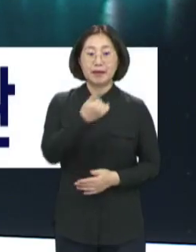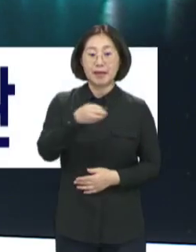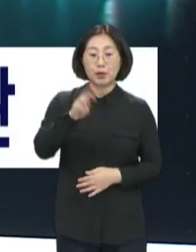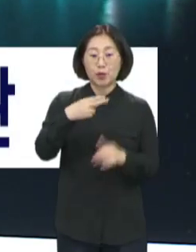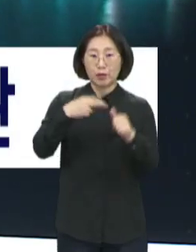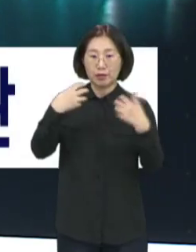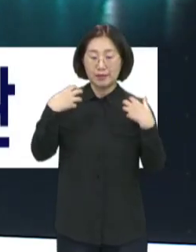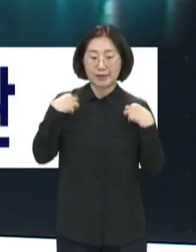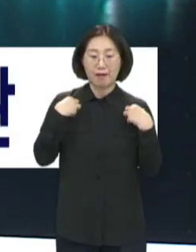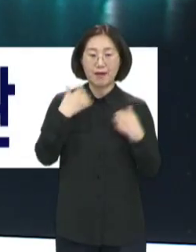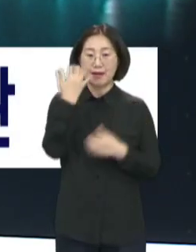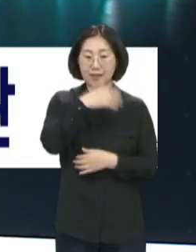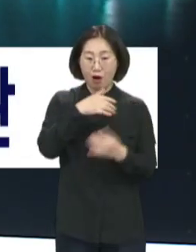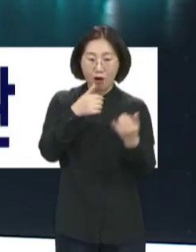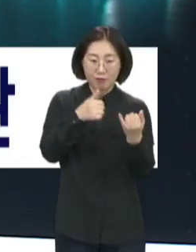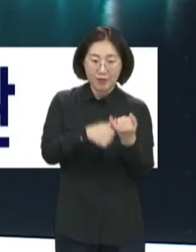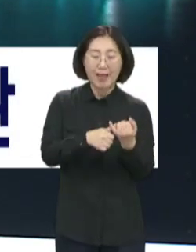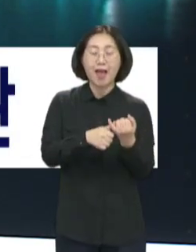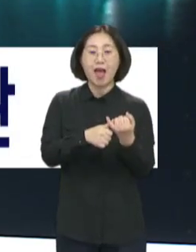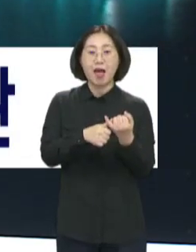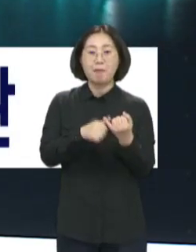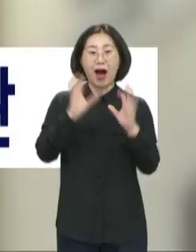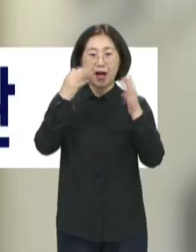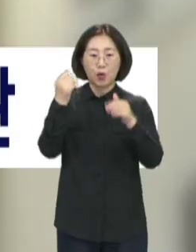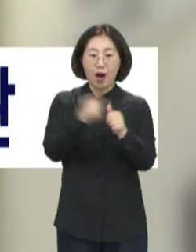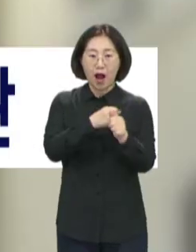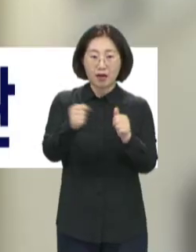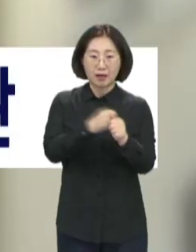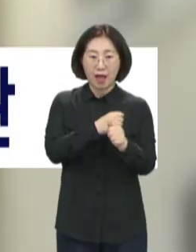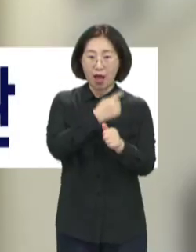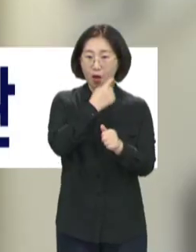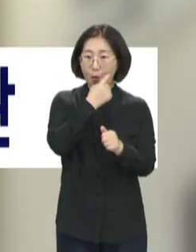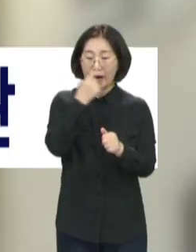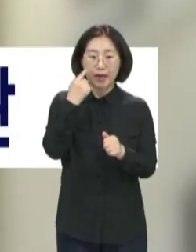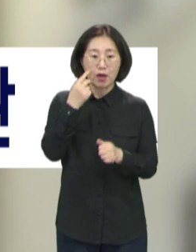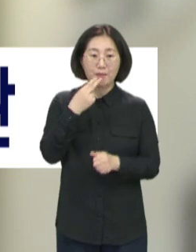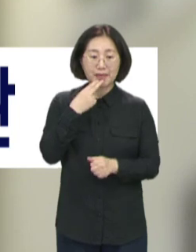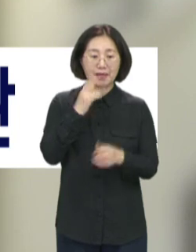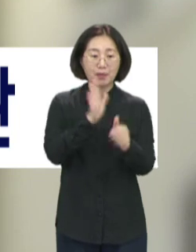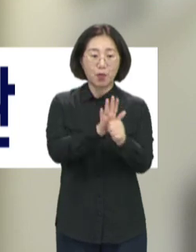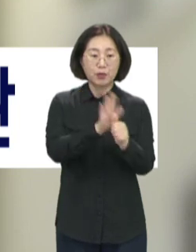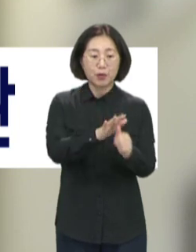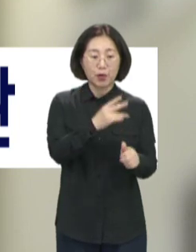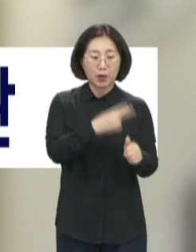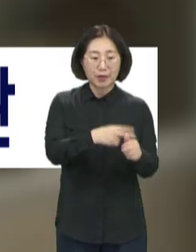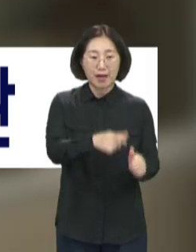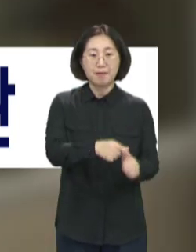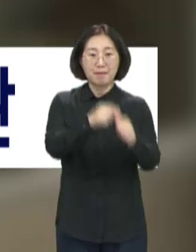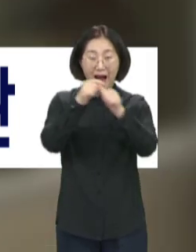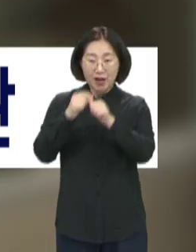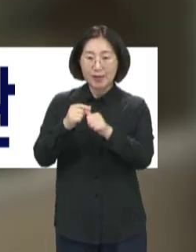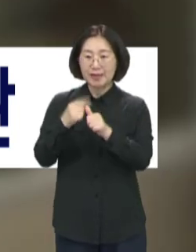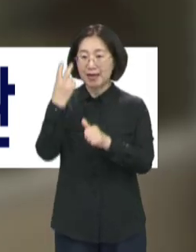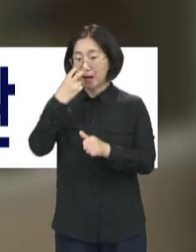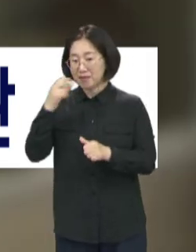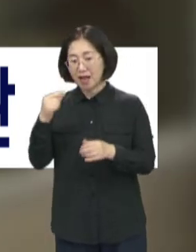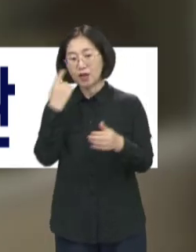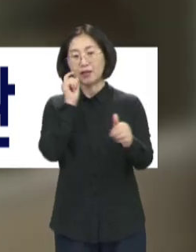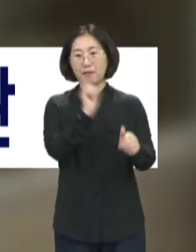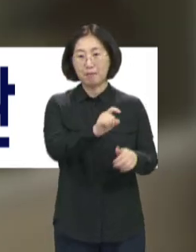세종교육청이 성범죄와 아동학대 관련 범죄 전력을 확인하지 않고 보조교사를 채용한 사실이 감사에